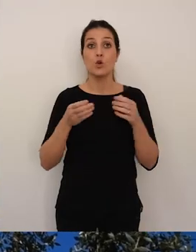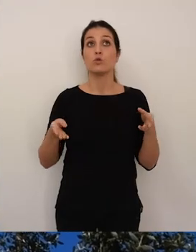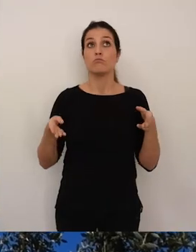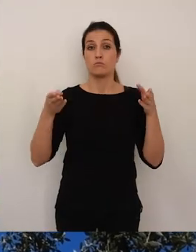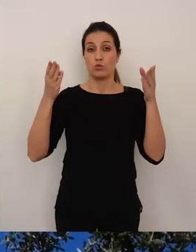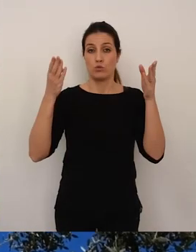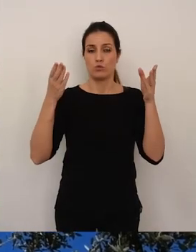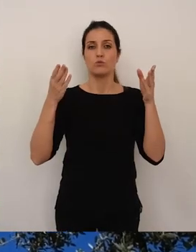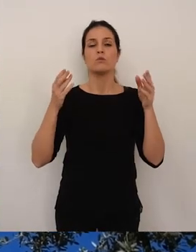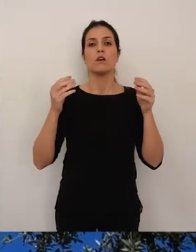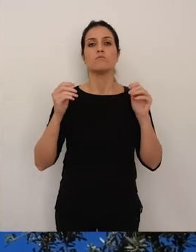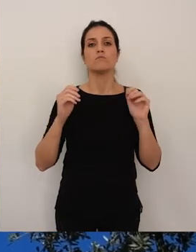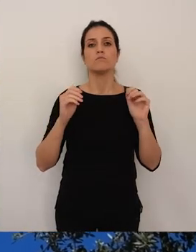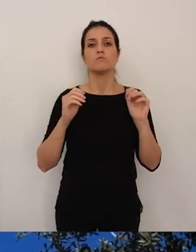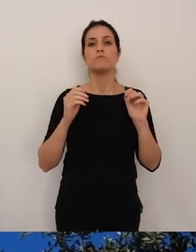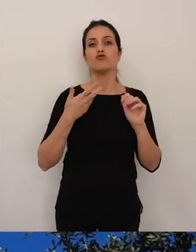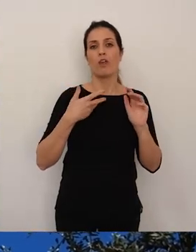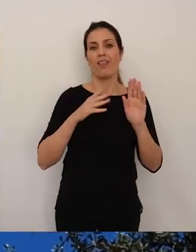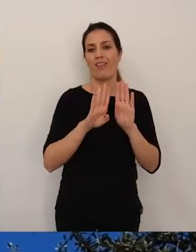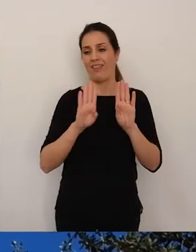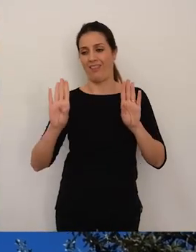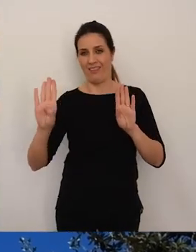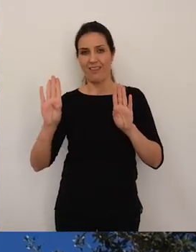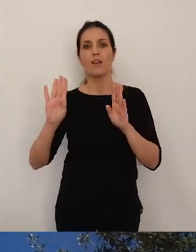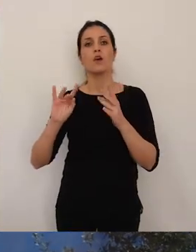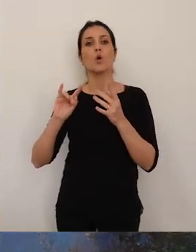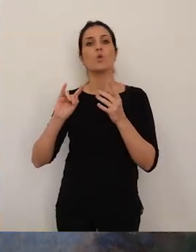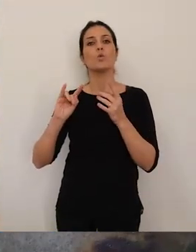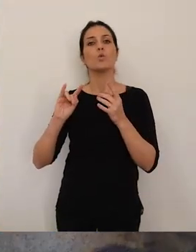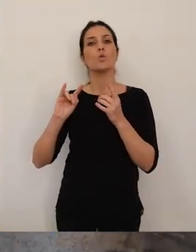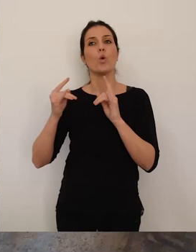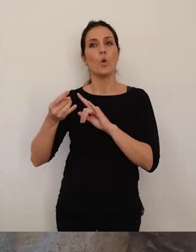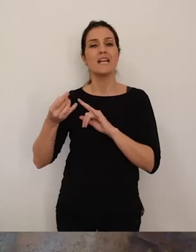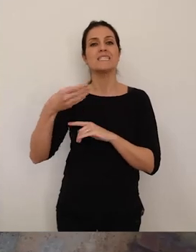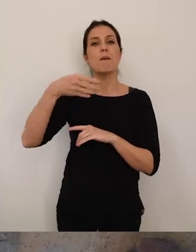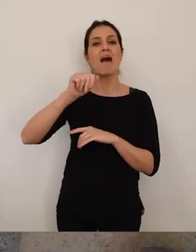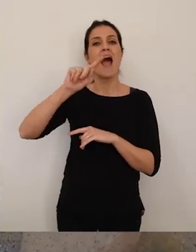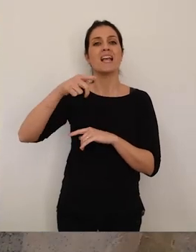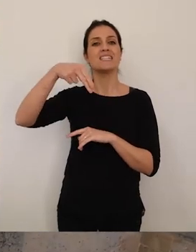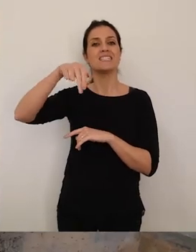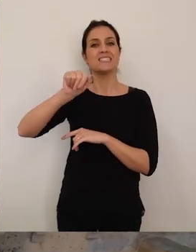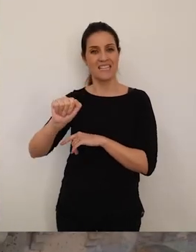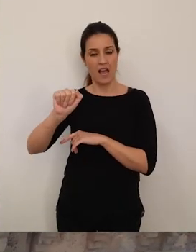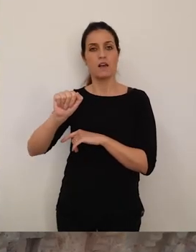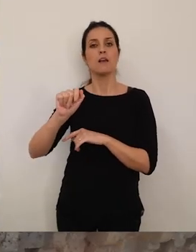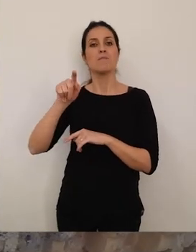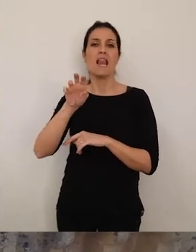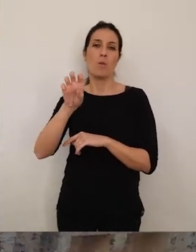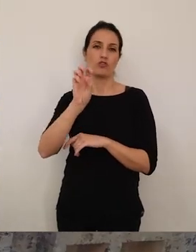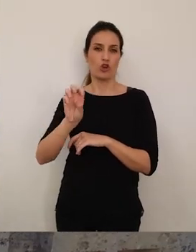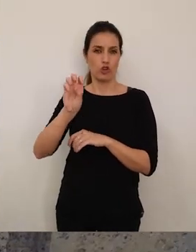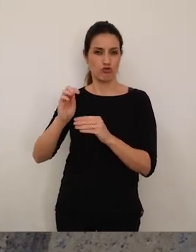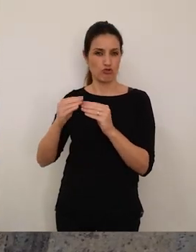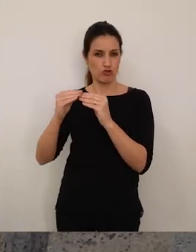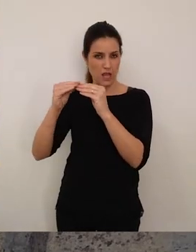Alla struttura del palazzo è annessa l'antica Turris Magna, di epoca orsiniana, risalente al 1400.